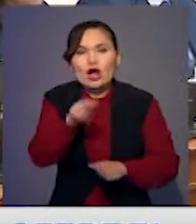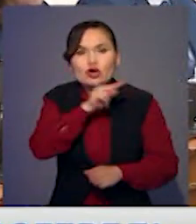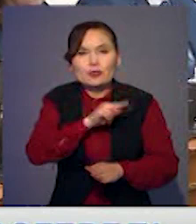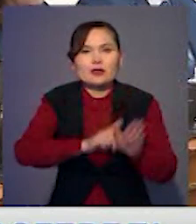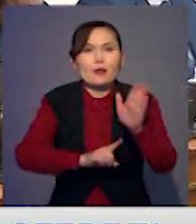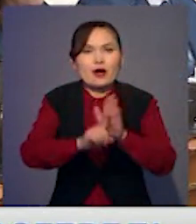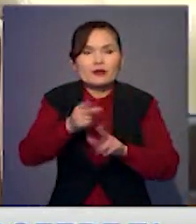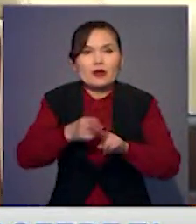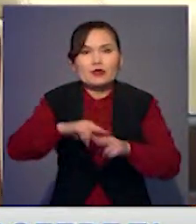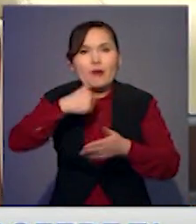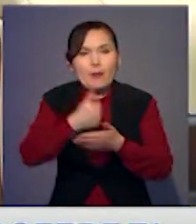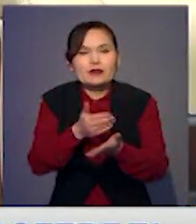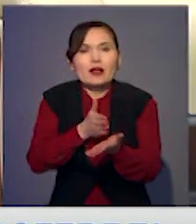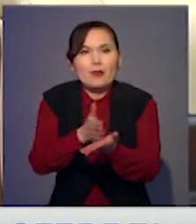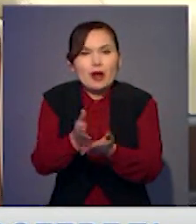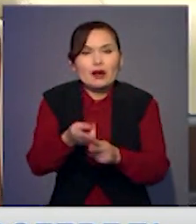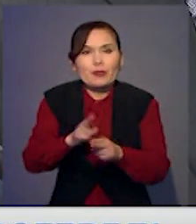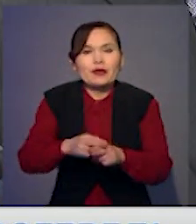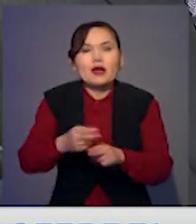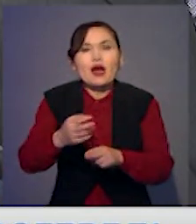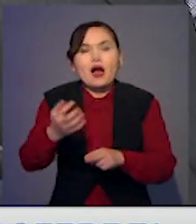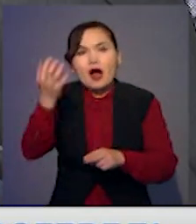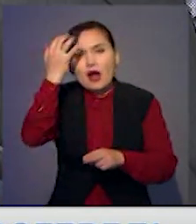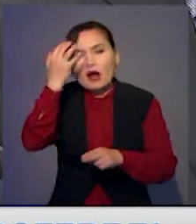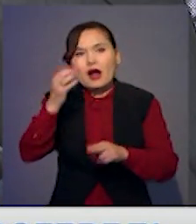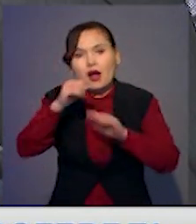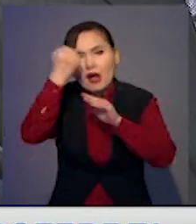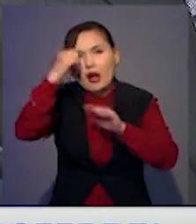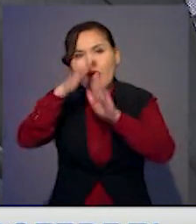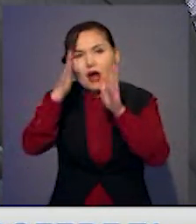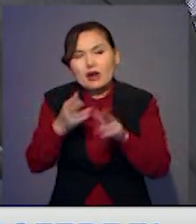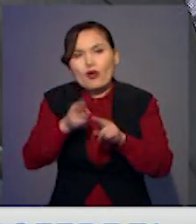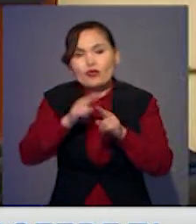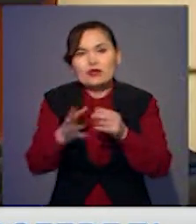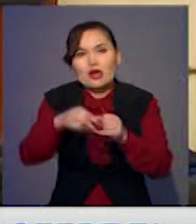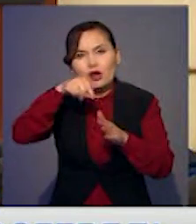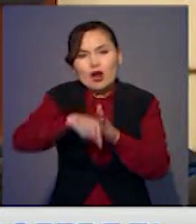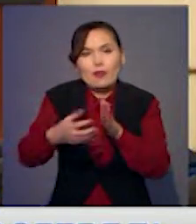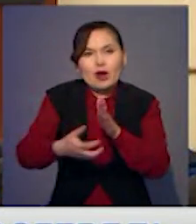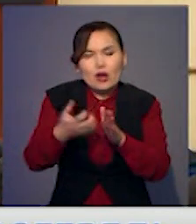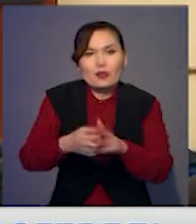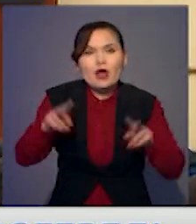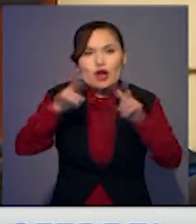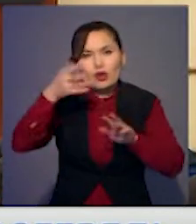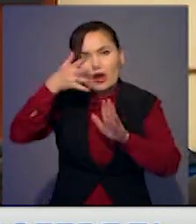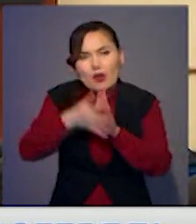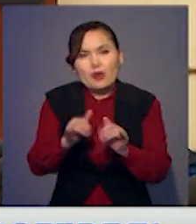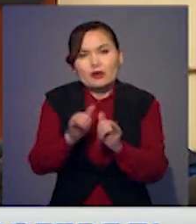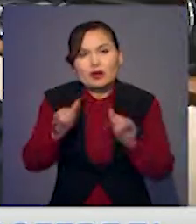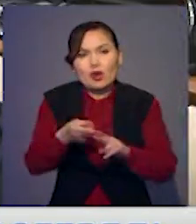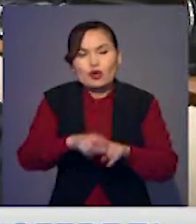қарастырылған. Ең басты бағыттың бірі қара археологияның жолын байлау дейді сала басшысы. Өйткені осындай зерттеу жұмыстары